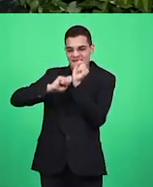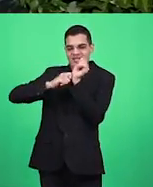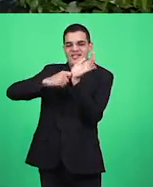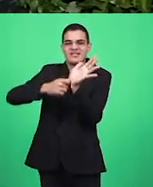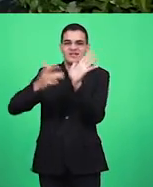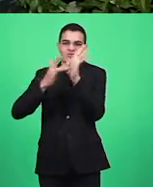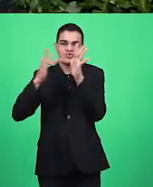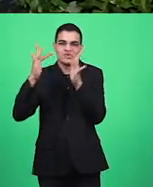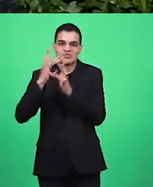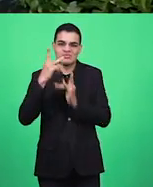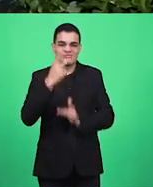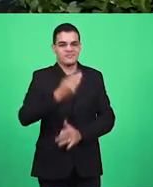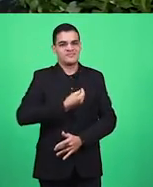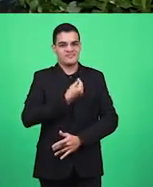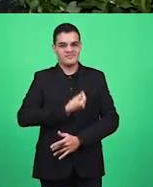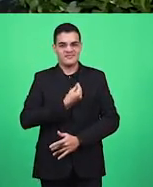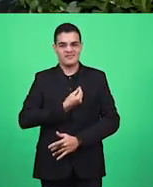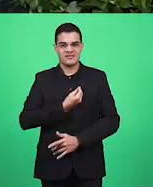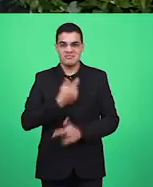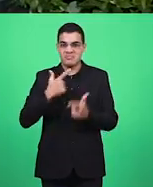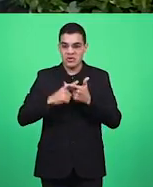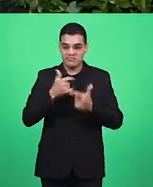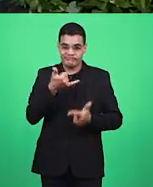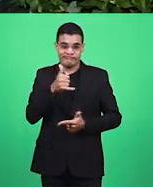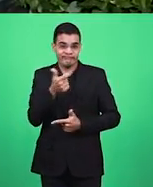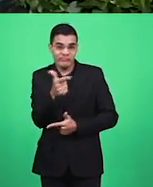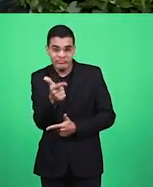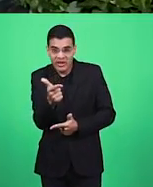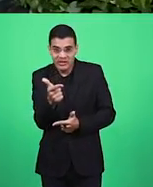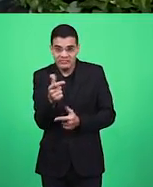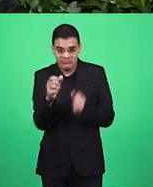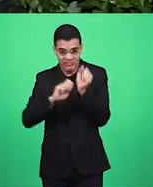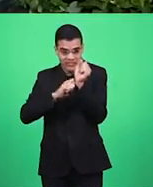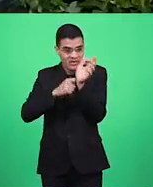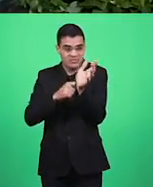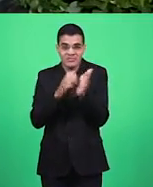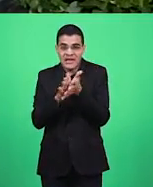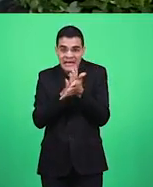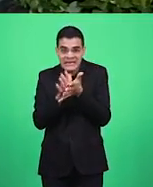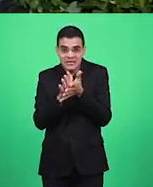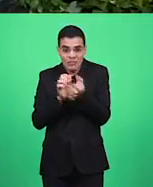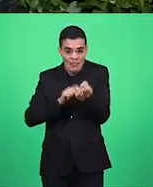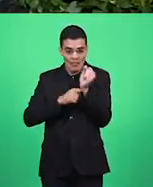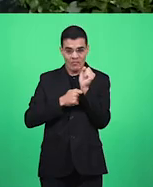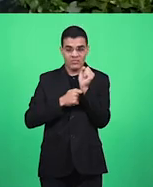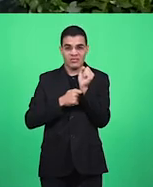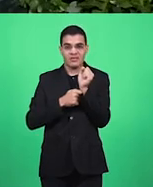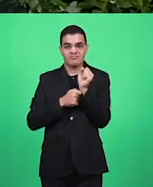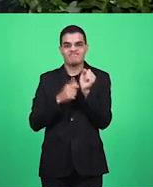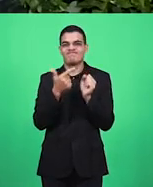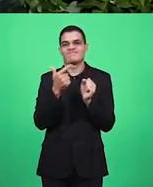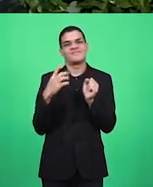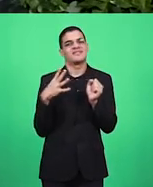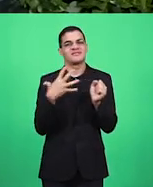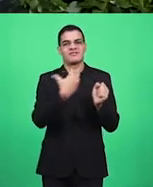твою жизнь. Если Он не откроется, нет спасения. Твои усилия, они будут